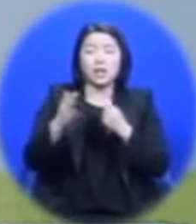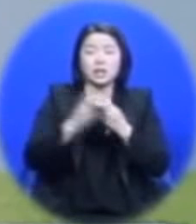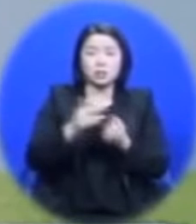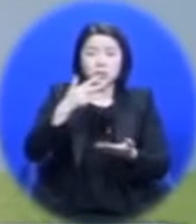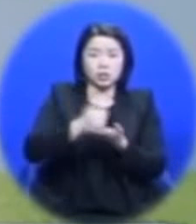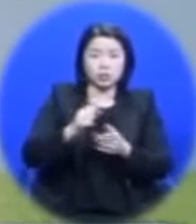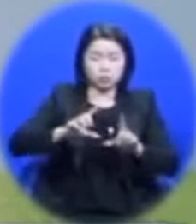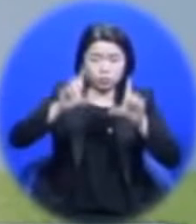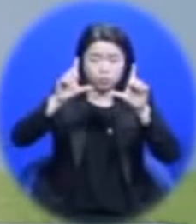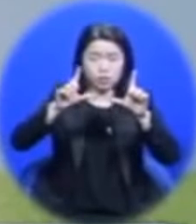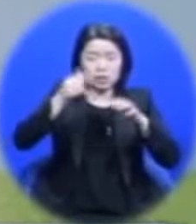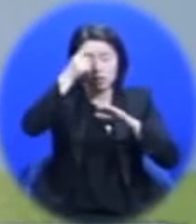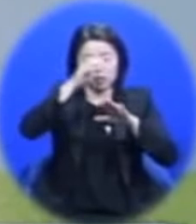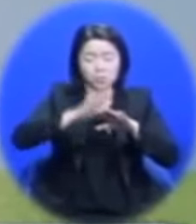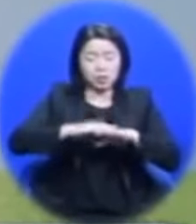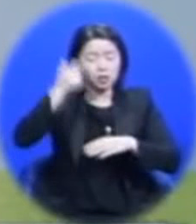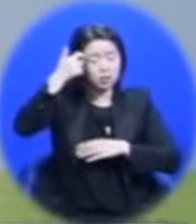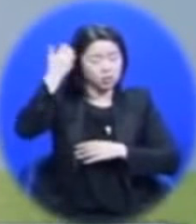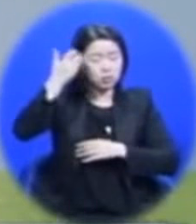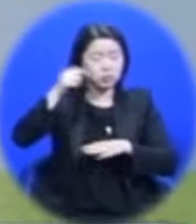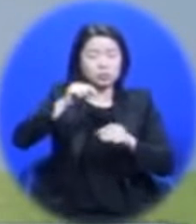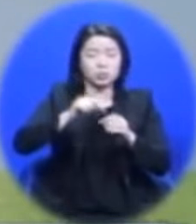예배가 영적으로 쉽지 않습니다.